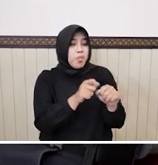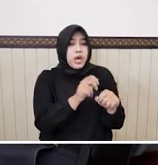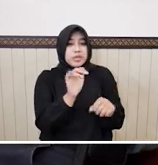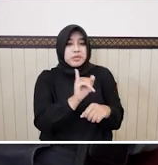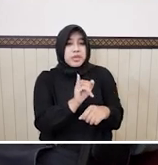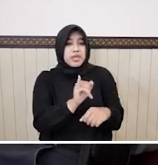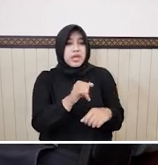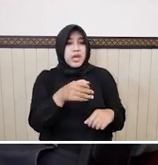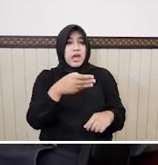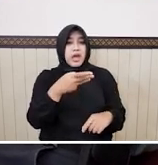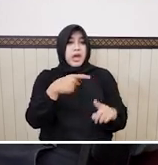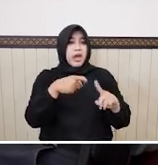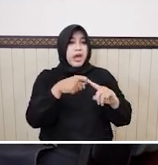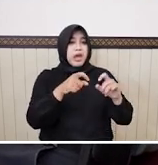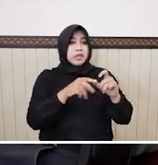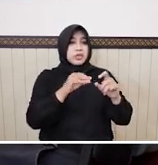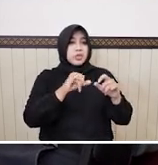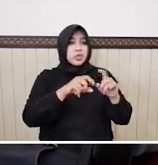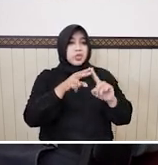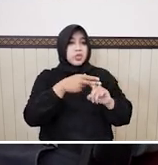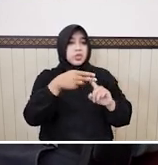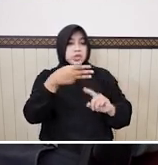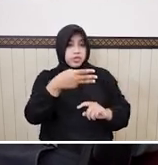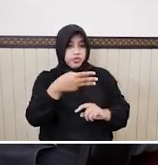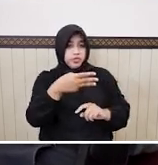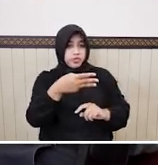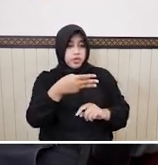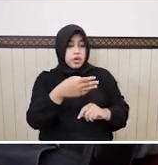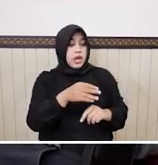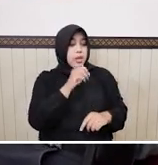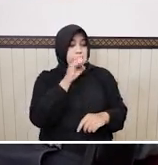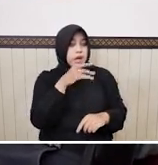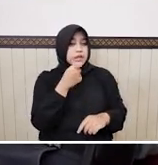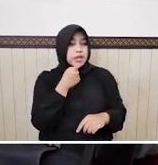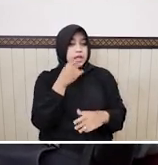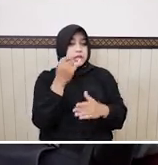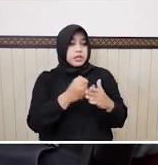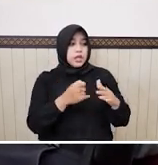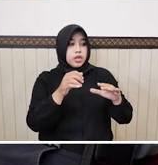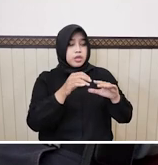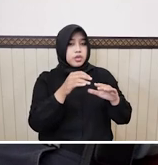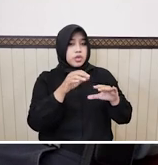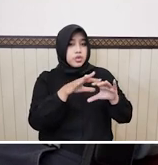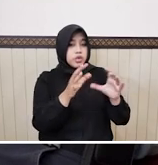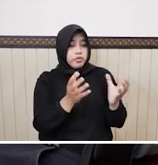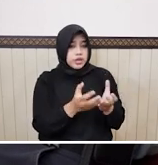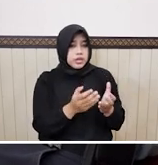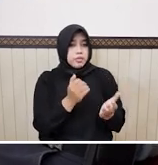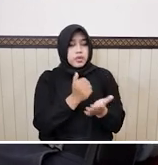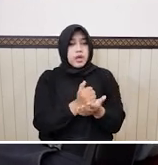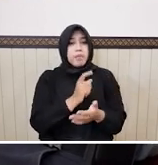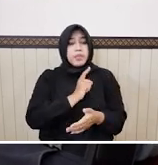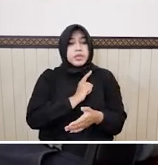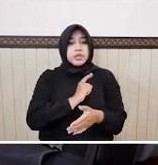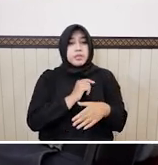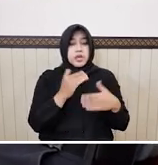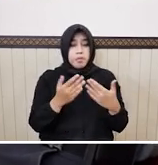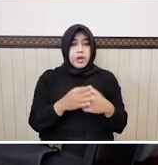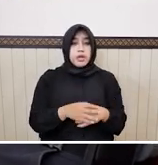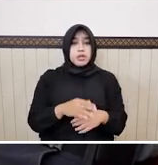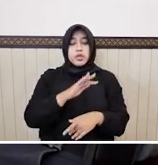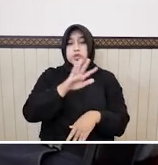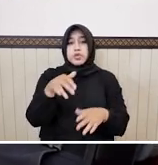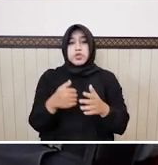profilnya dari sana maka kemudian ketika kita ngomong universal design sebetulnya apa sih prinsip dasarnya gitu pertama bahwa